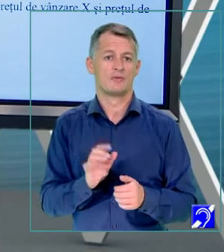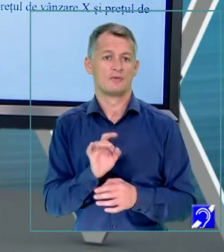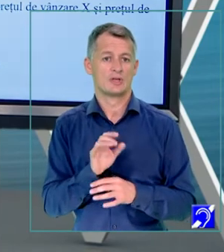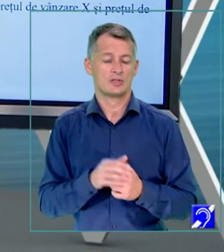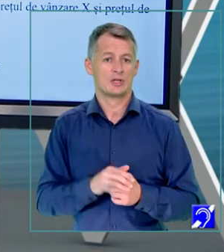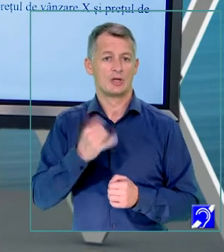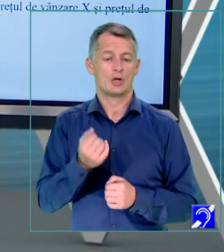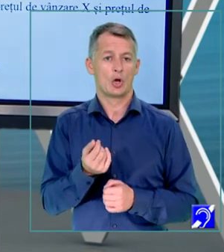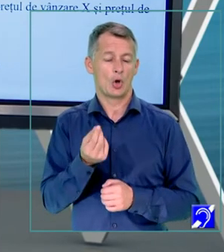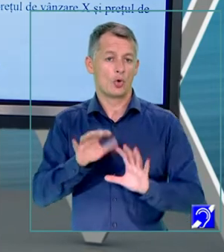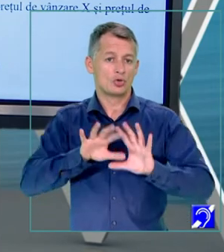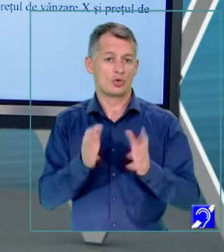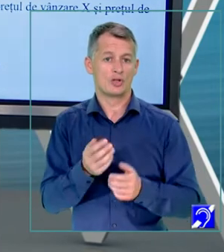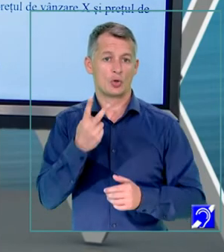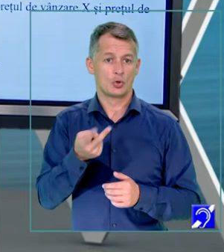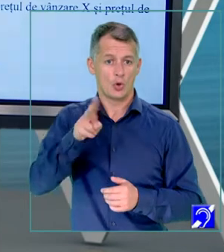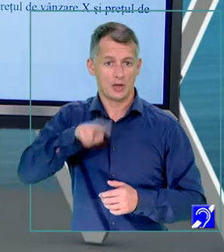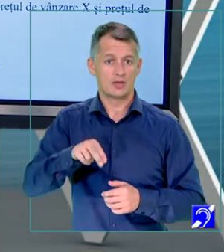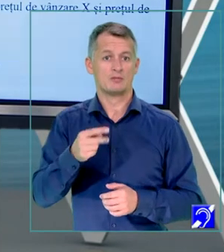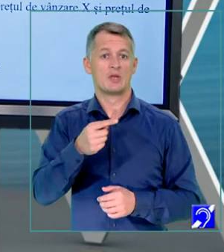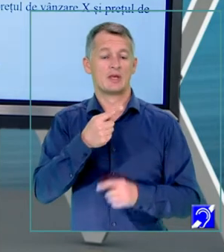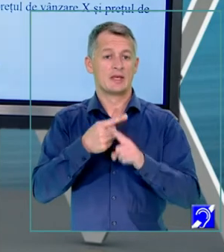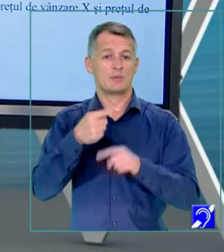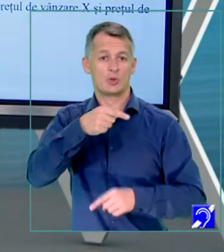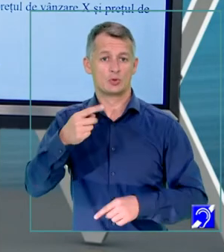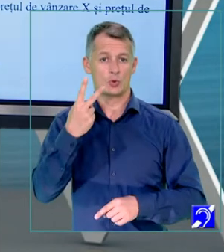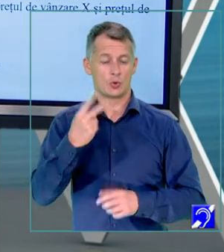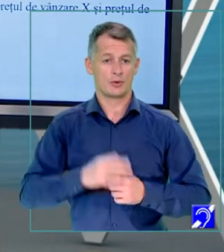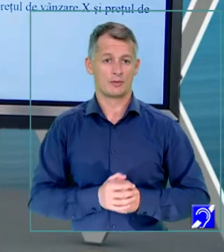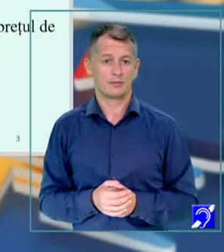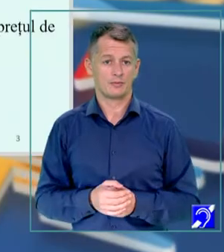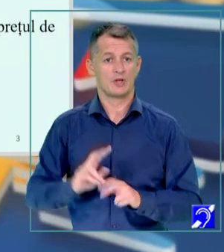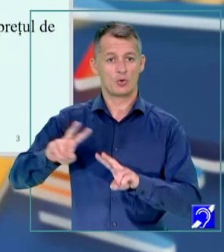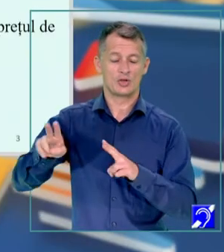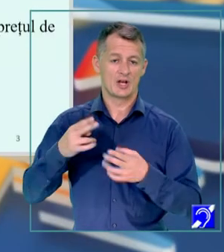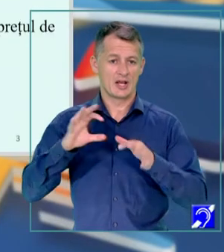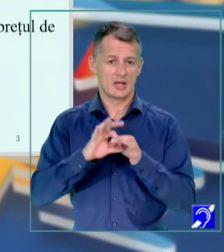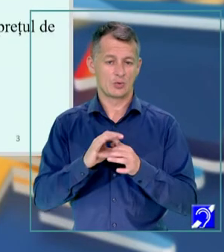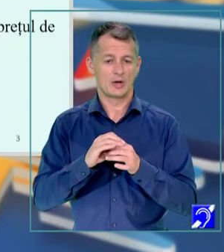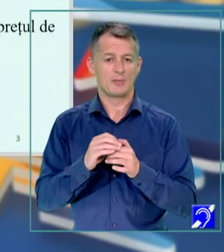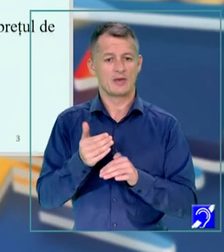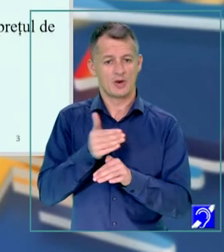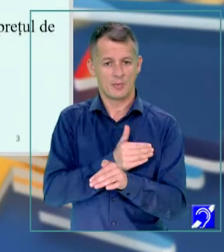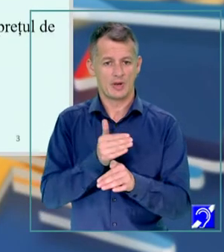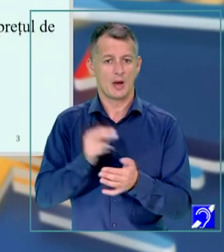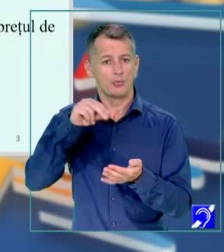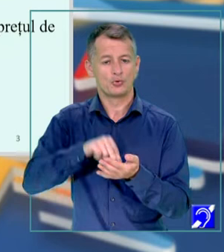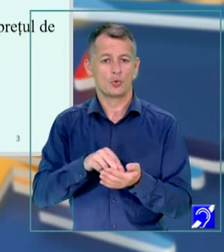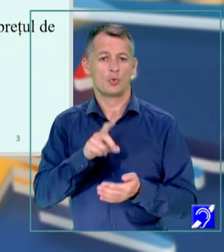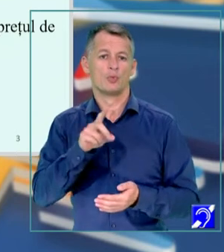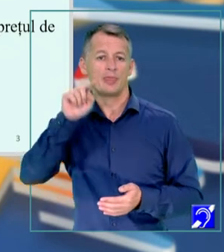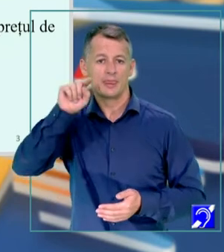de dolari Deci x minus 2 radical la relația anterioară că reglementat locul I as